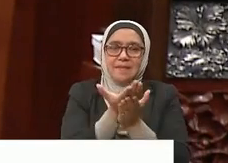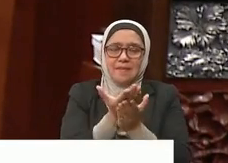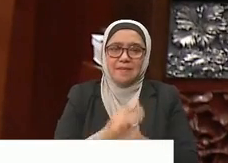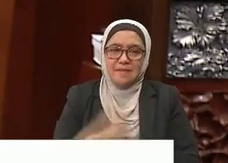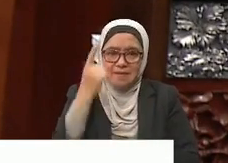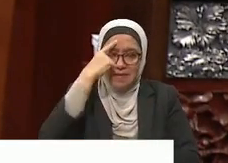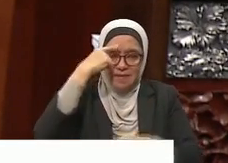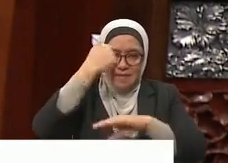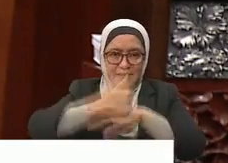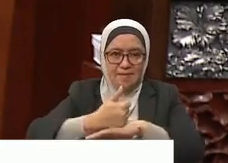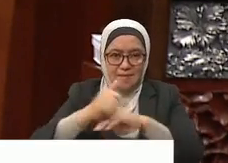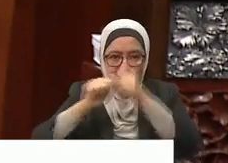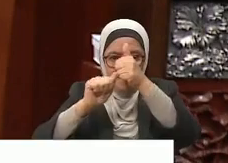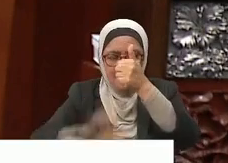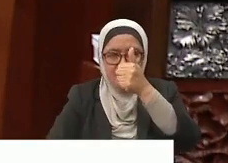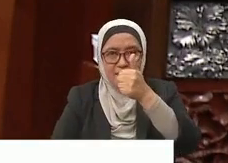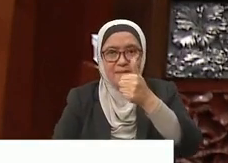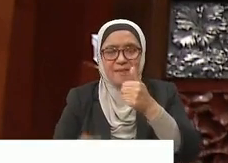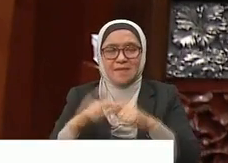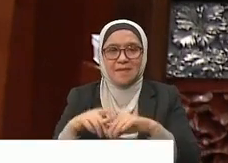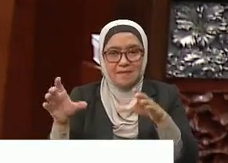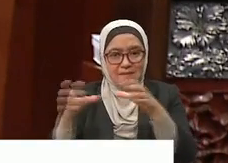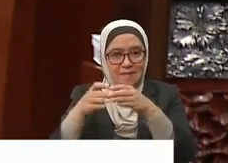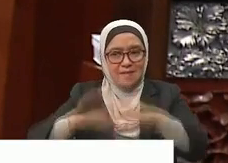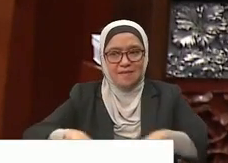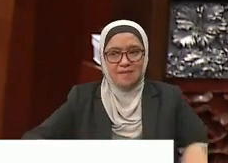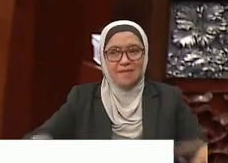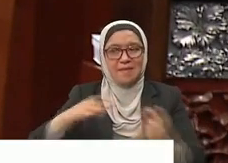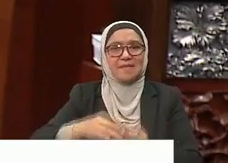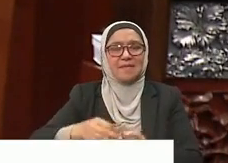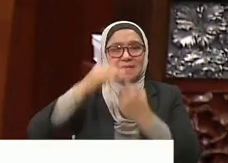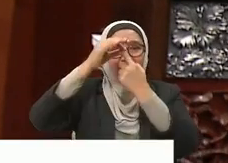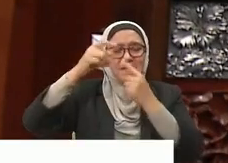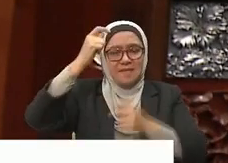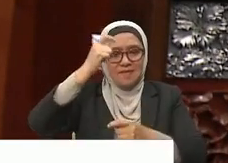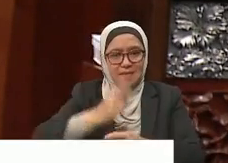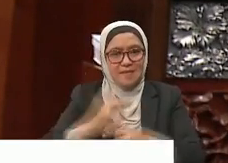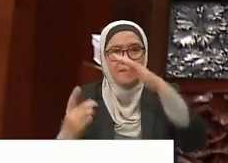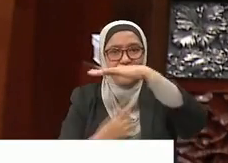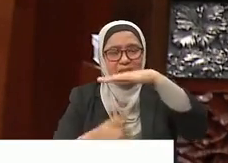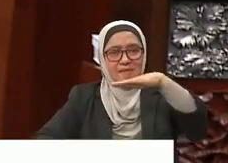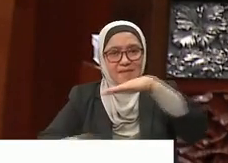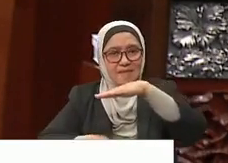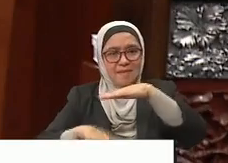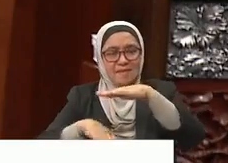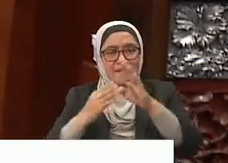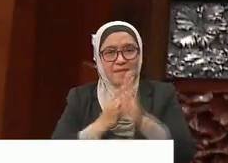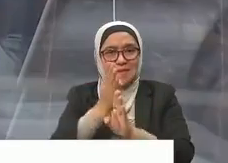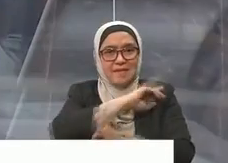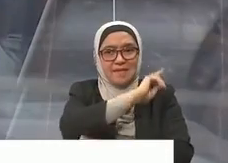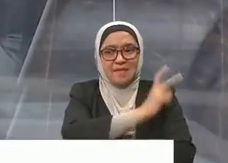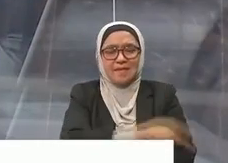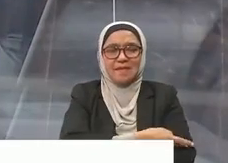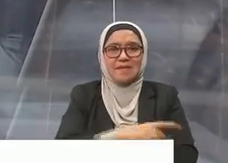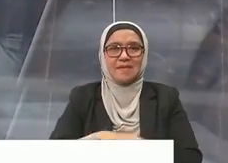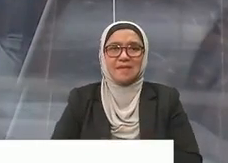Akta Suruhanjaya Kanak-Kanak yang khusus merupakan ketetapan dasar di bawah bidang kuasa bahagian hal ehwal